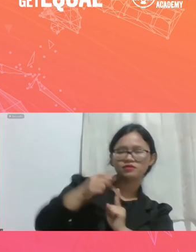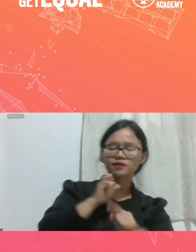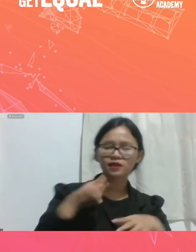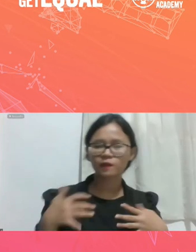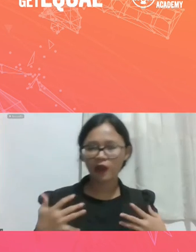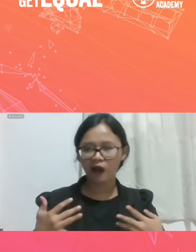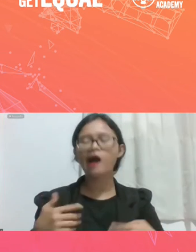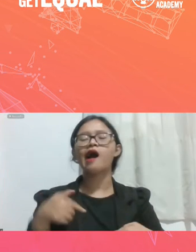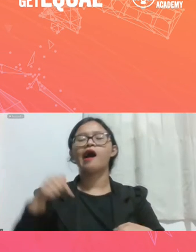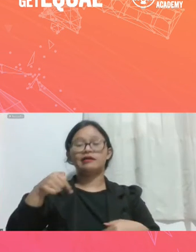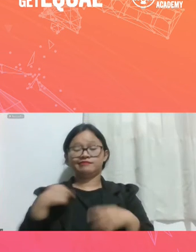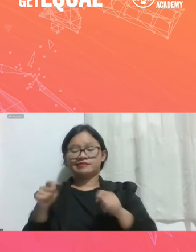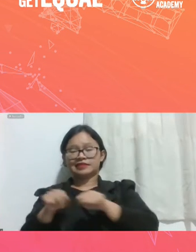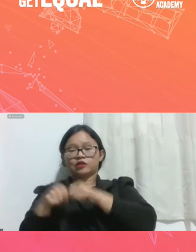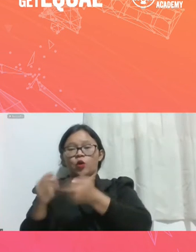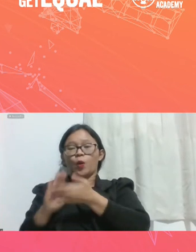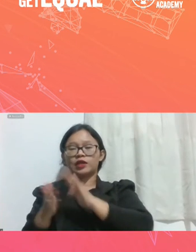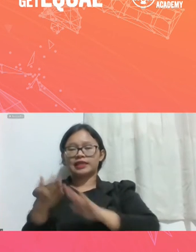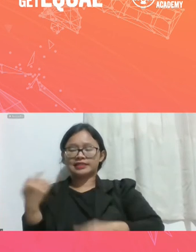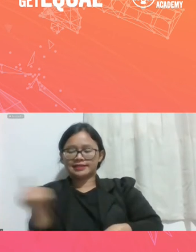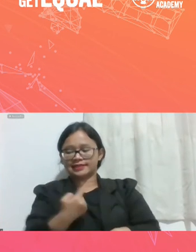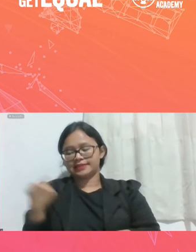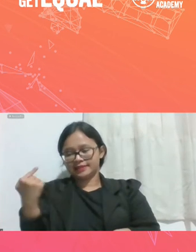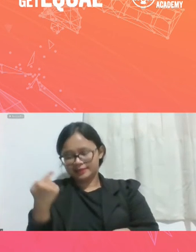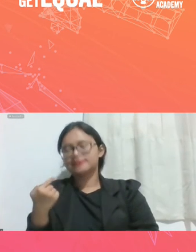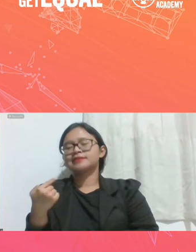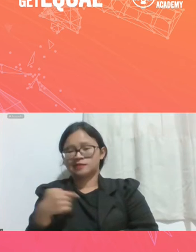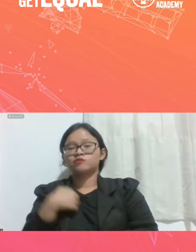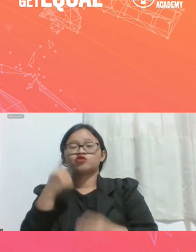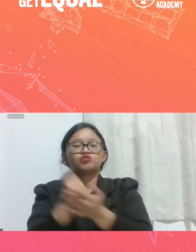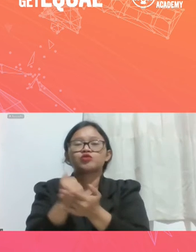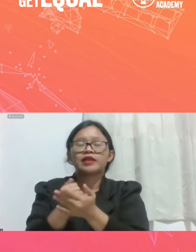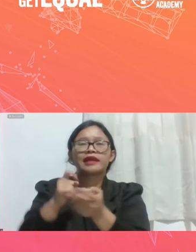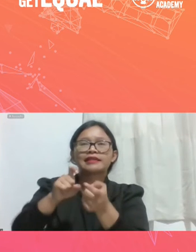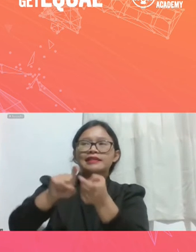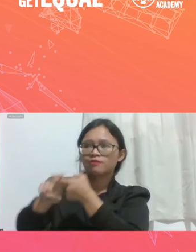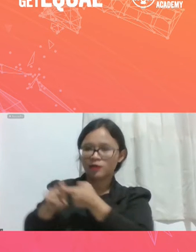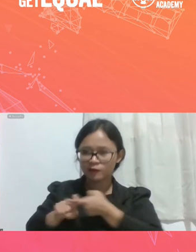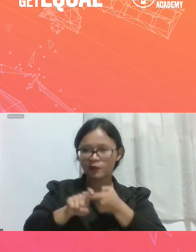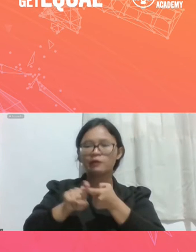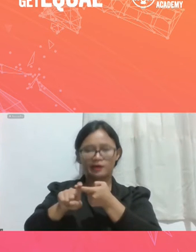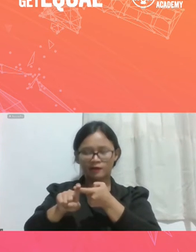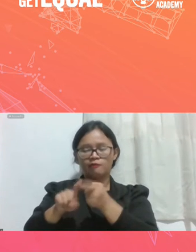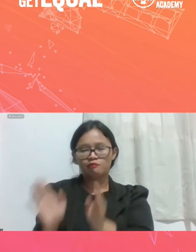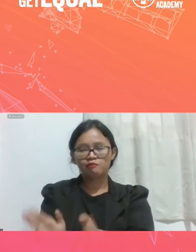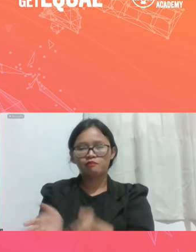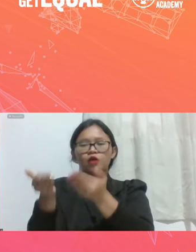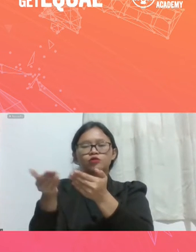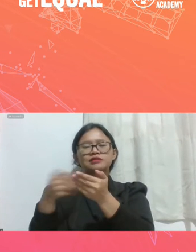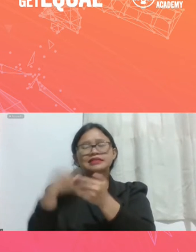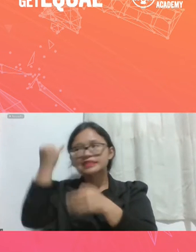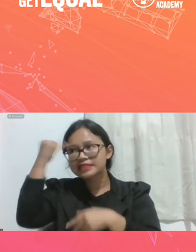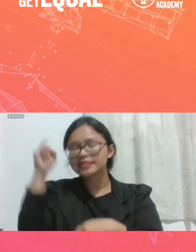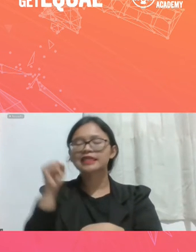Girl Peace and Security juga, memang kan sebetulnya ini saya dan satu teman saya membuat sebuah inisiatif